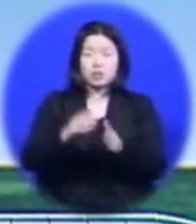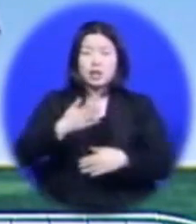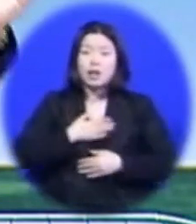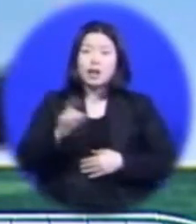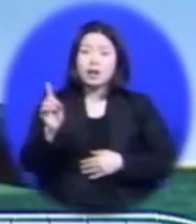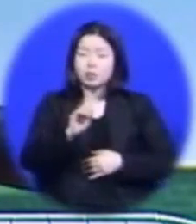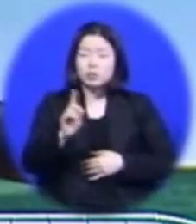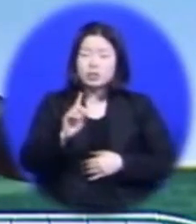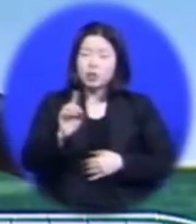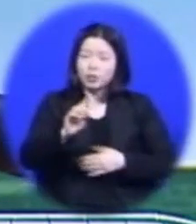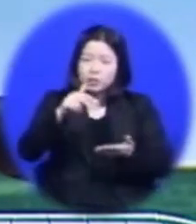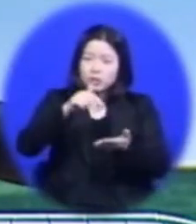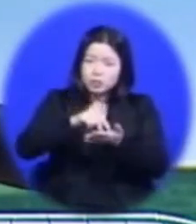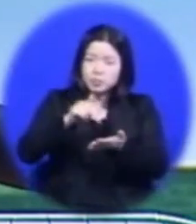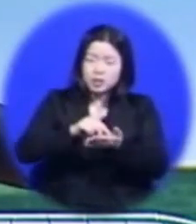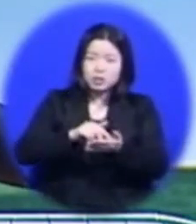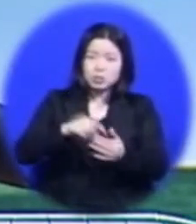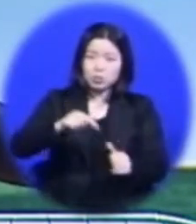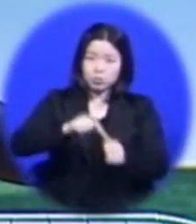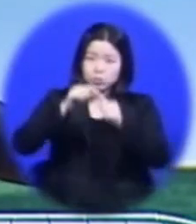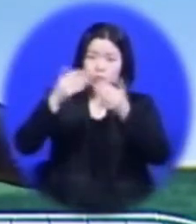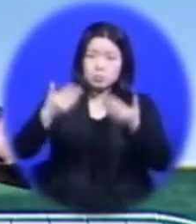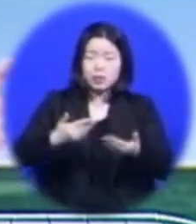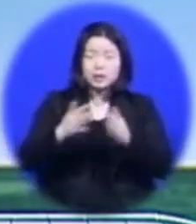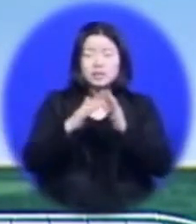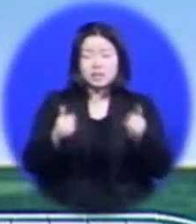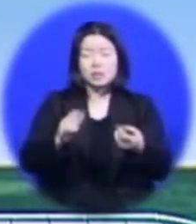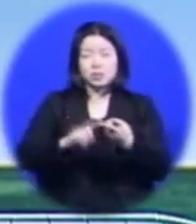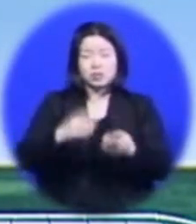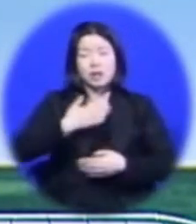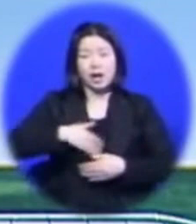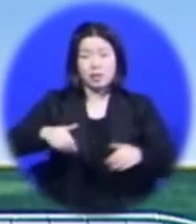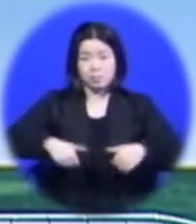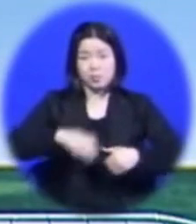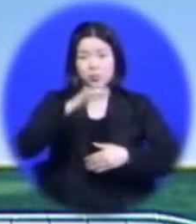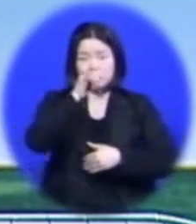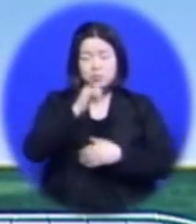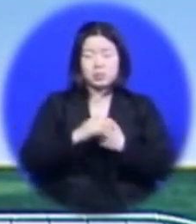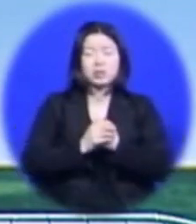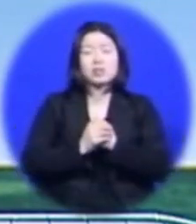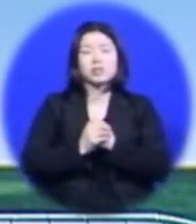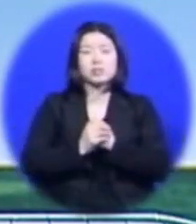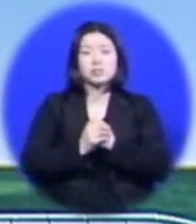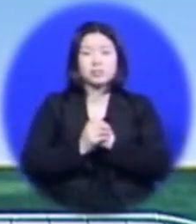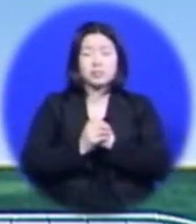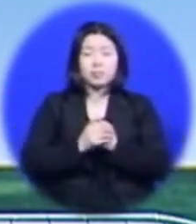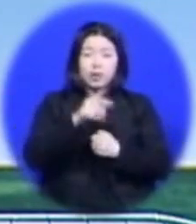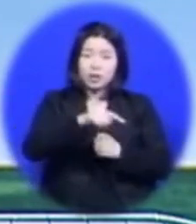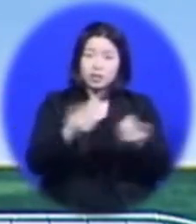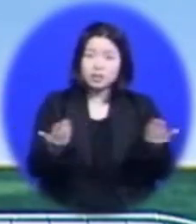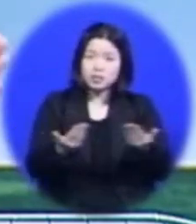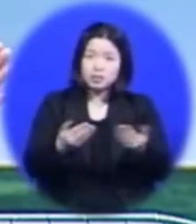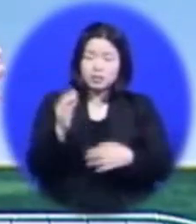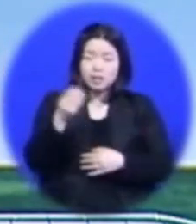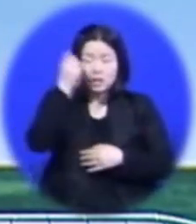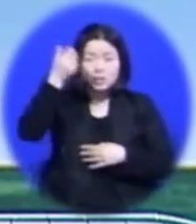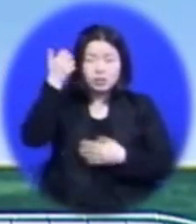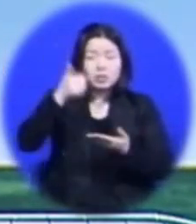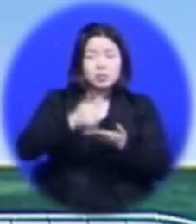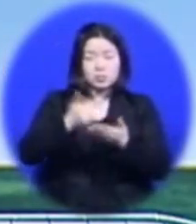도대체 어떤 형편에서 구원을 받은 사람인지를 알 필요가 있습니다. 이 일을 성령께서